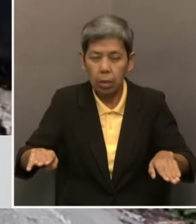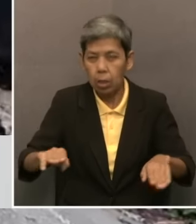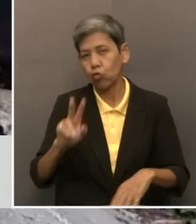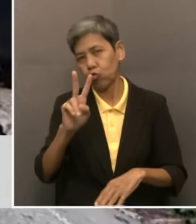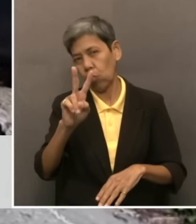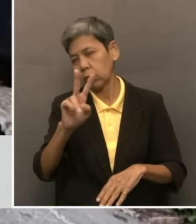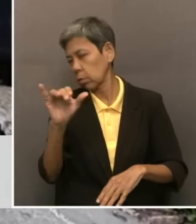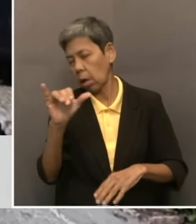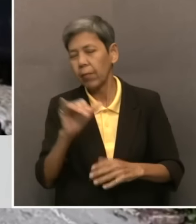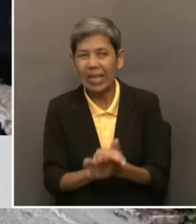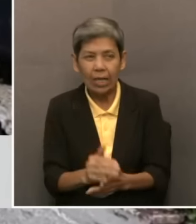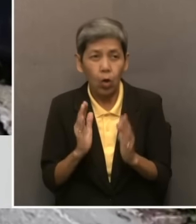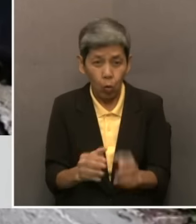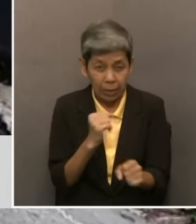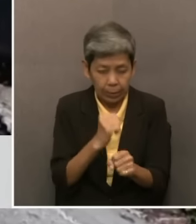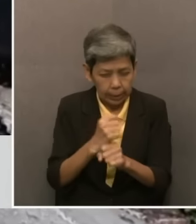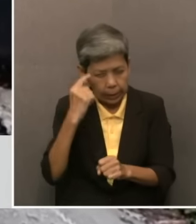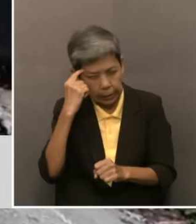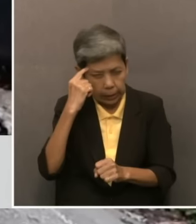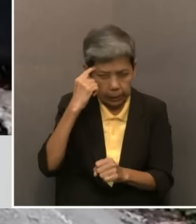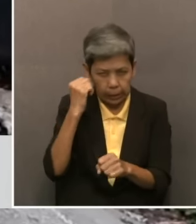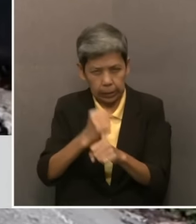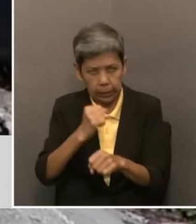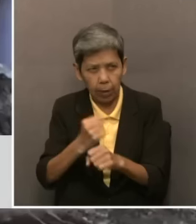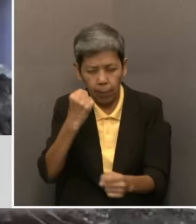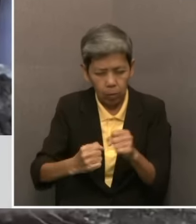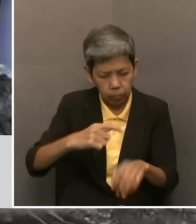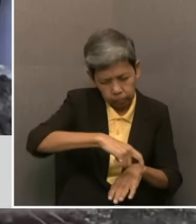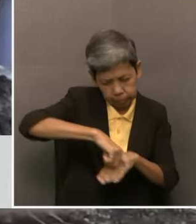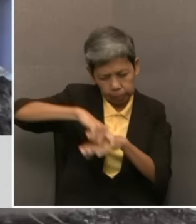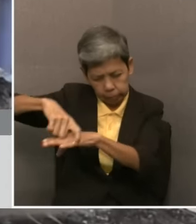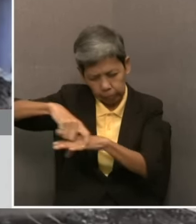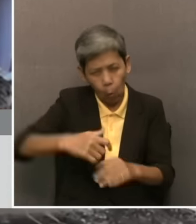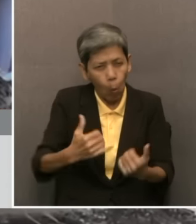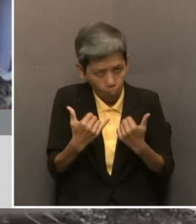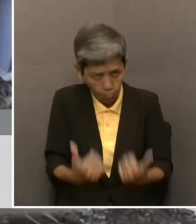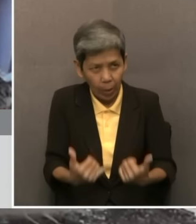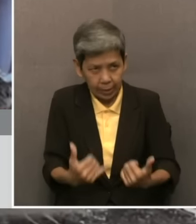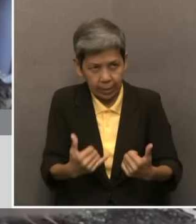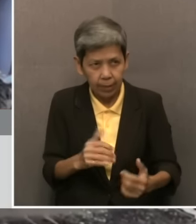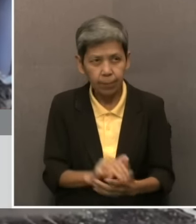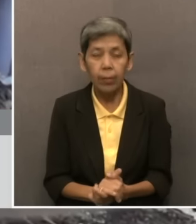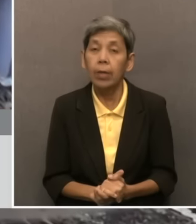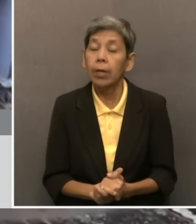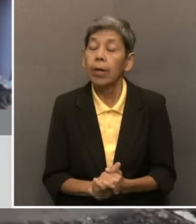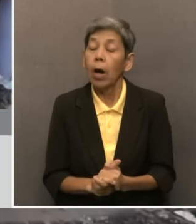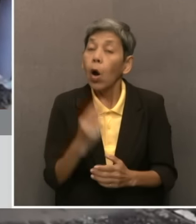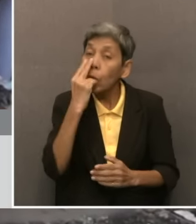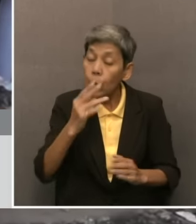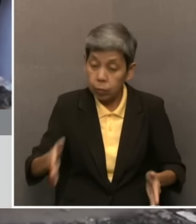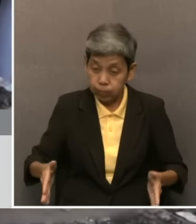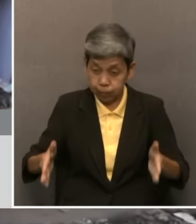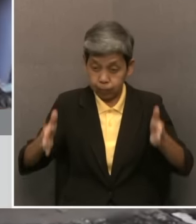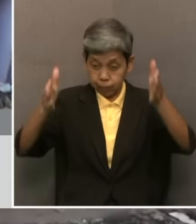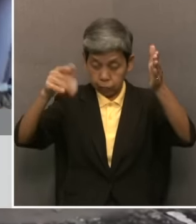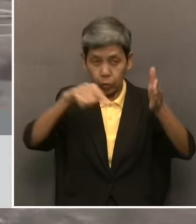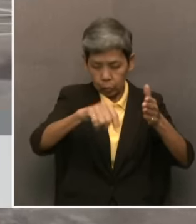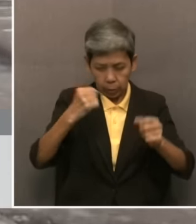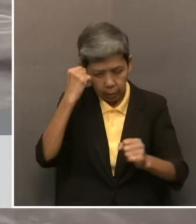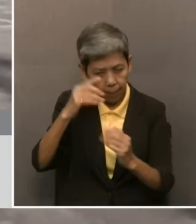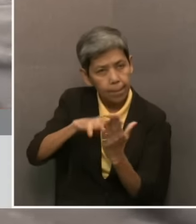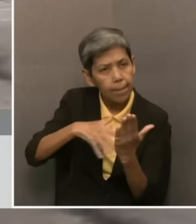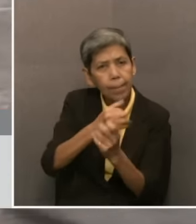คันซึ่งเจ้าหน้าที่วางแผนดำเนินการนำรถออกมาให้หมดภายในวันนี้ค่ะส่วนโดยรอบพื้นที่นะคะก็มีการวางแผง